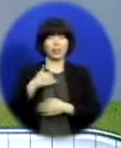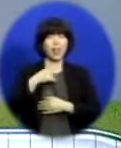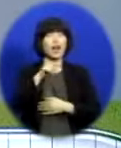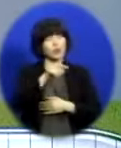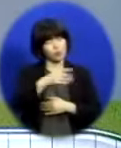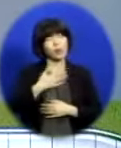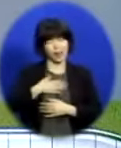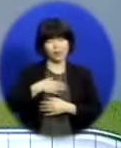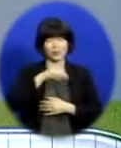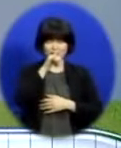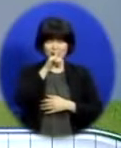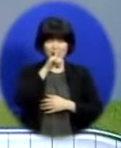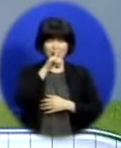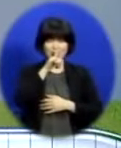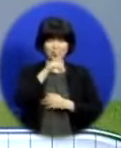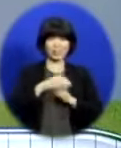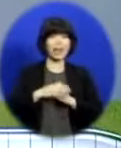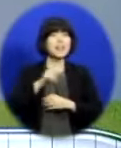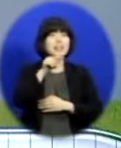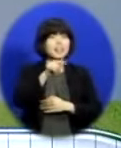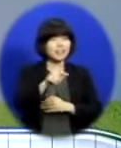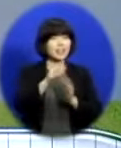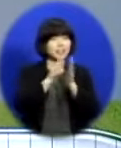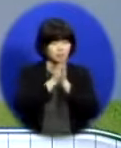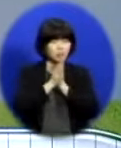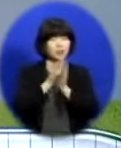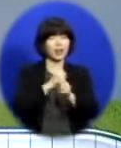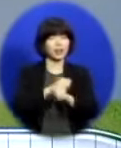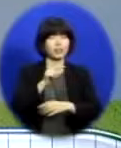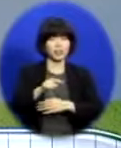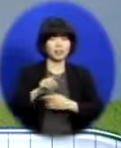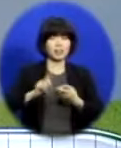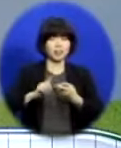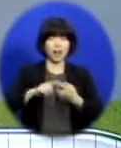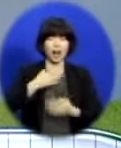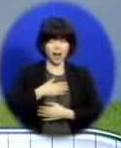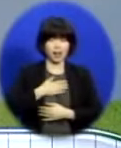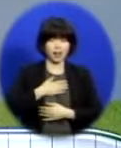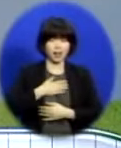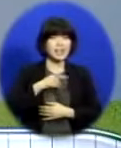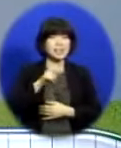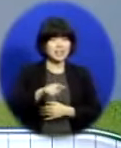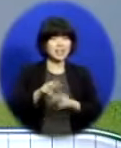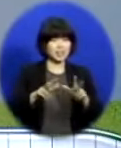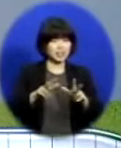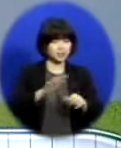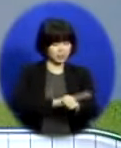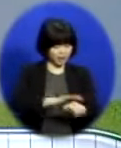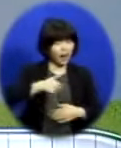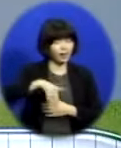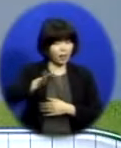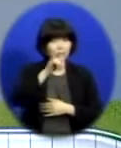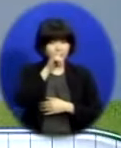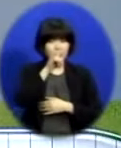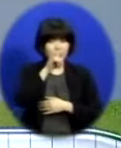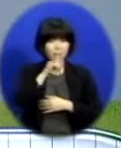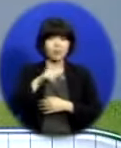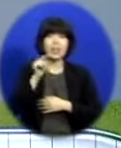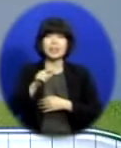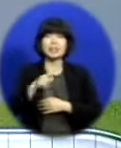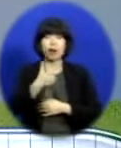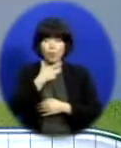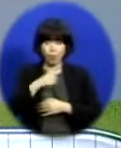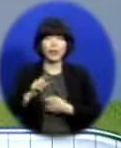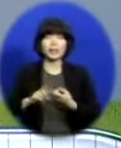알고 있어 네가 기도하는 것을 내가 알고 있고 네가 지금 아주 잘가고 있어 가